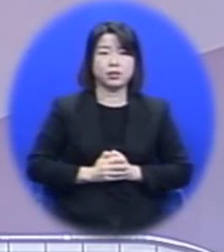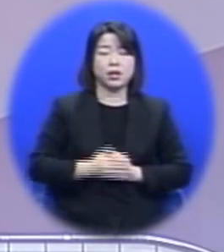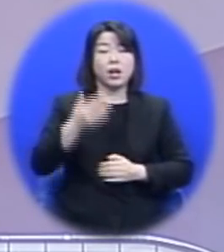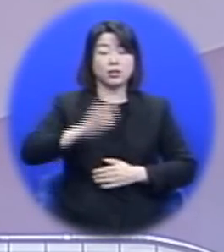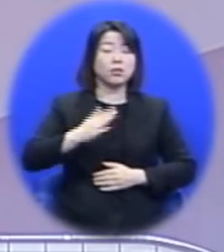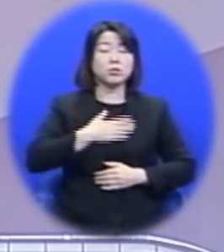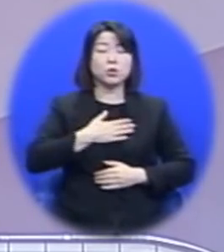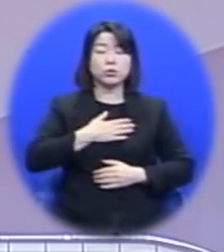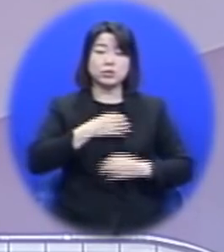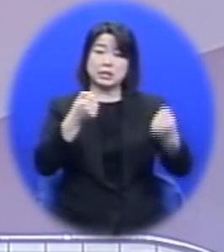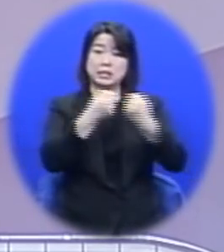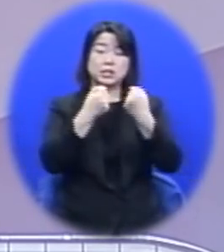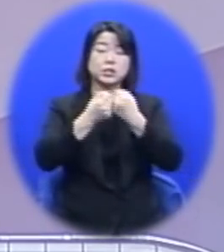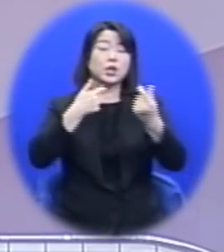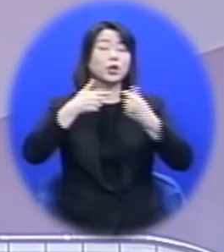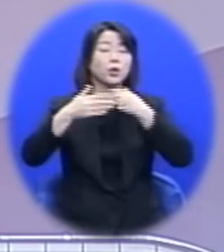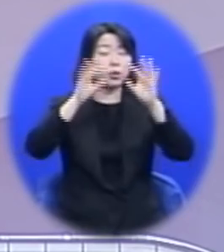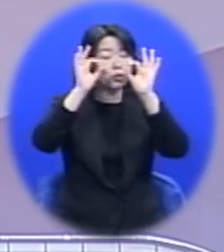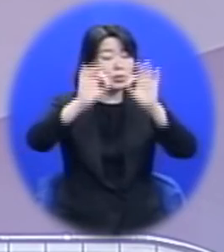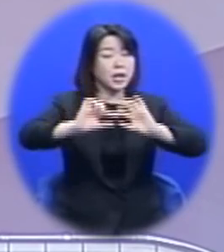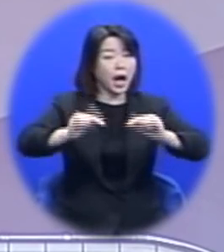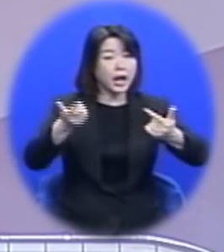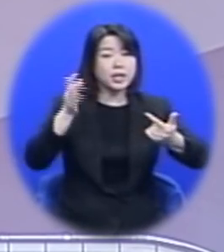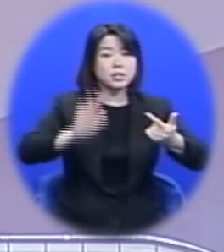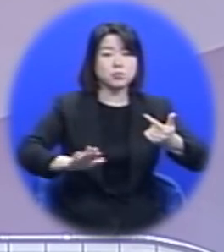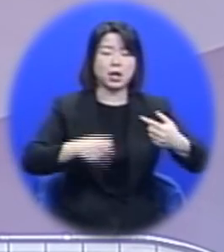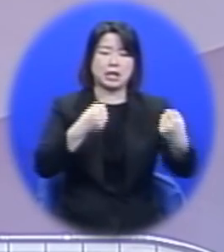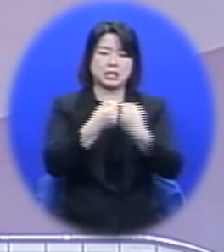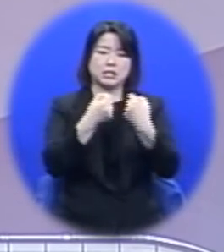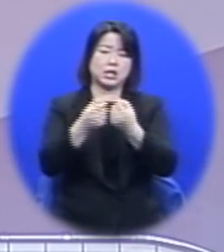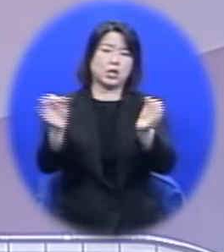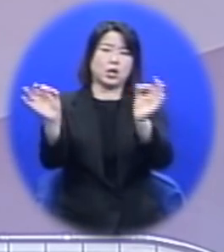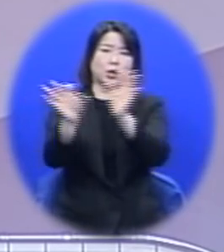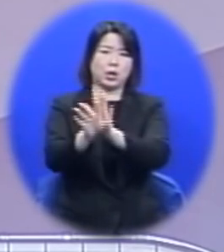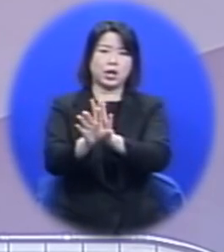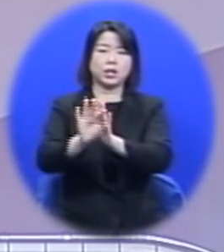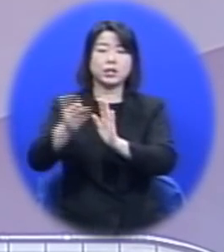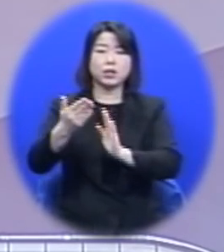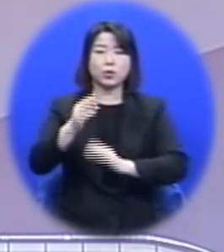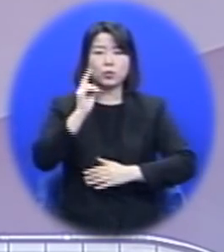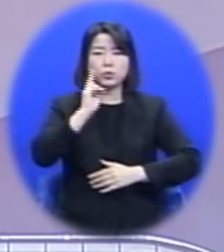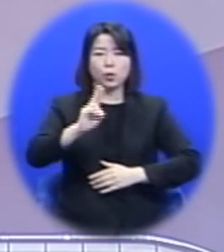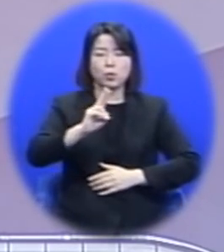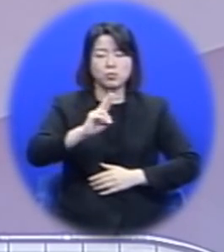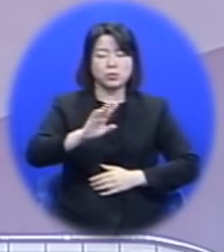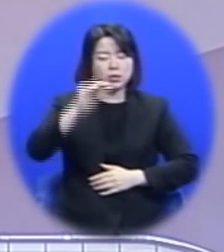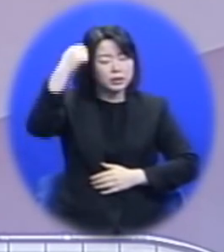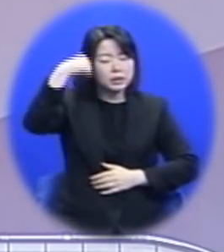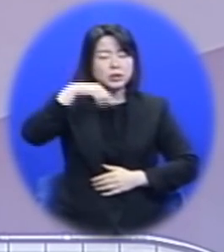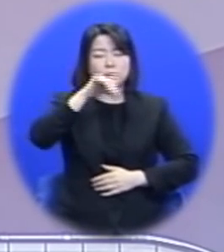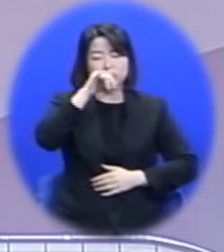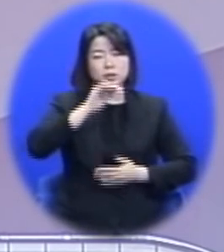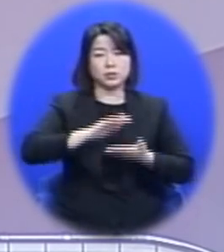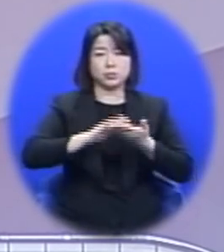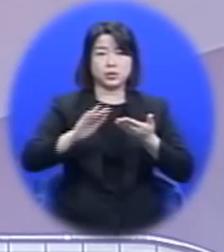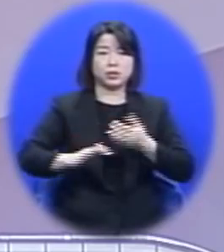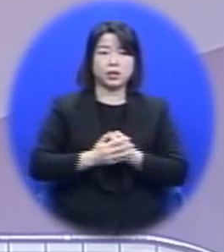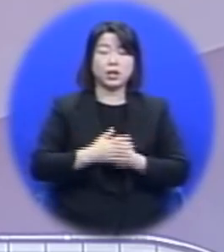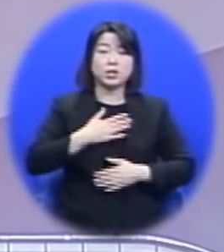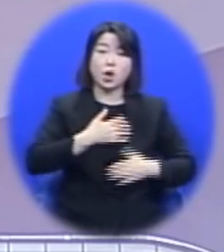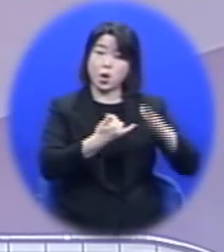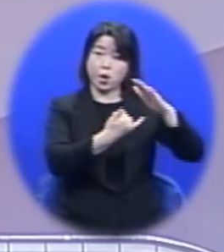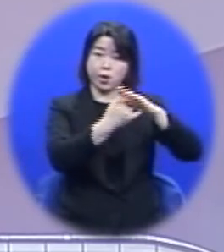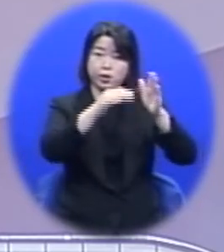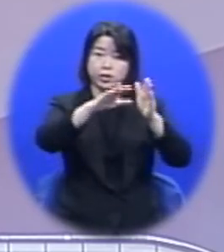그러나 저는 전쟁을 겪어보지 않았지만 전쟁이 없어져야 된다고 너무나 절감합니다. 저는 어릴